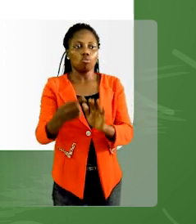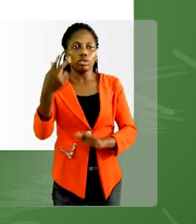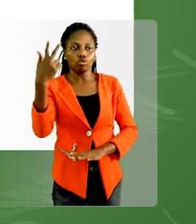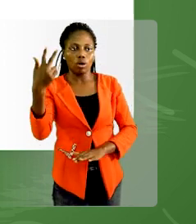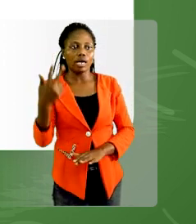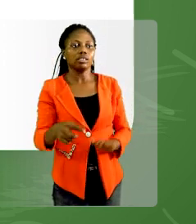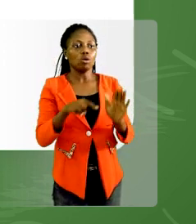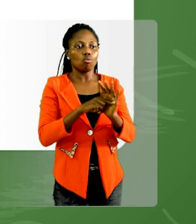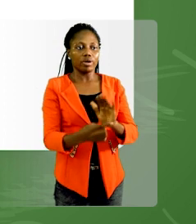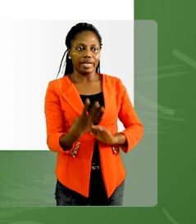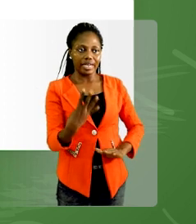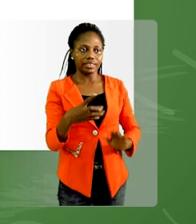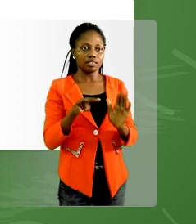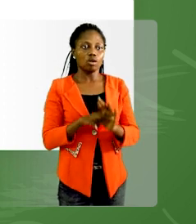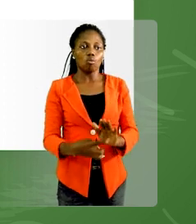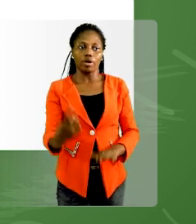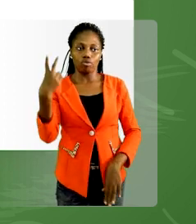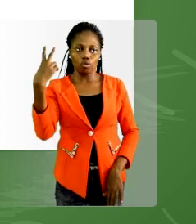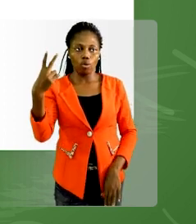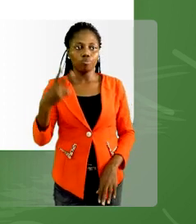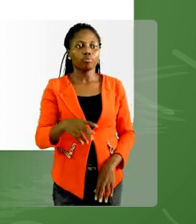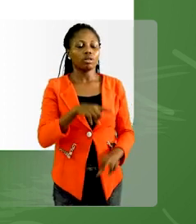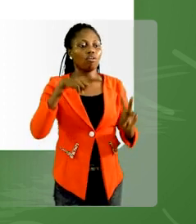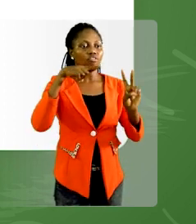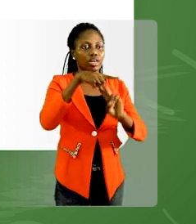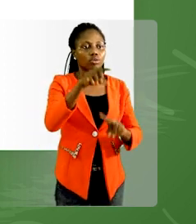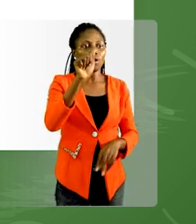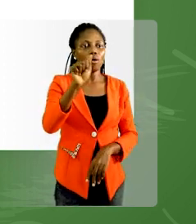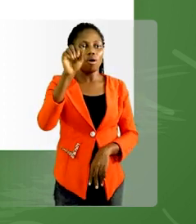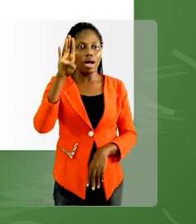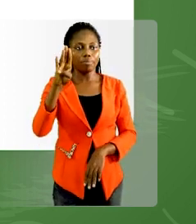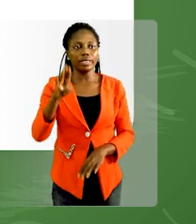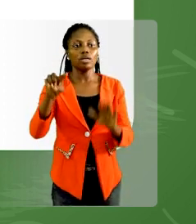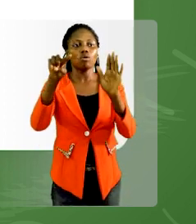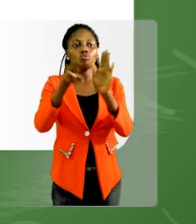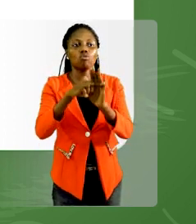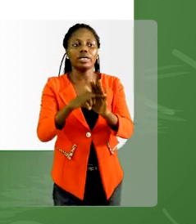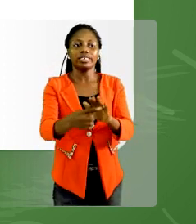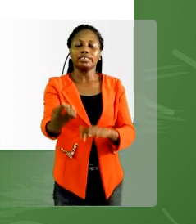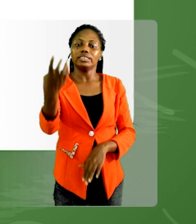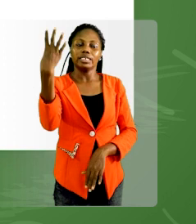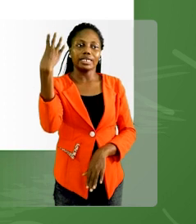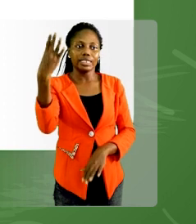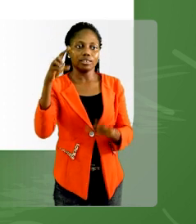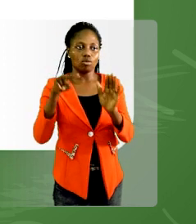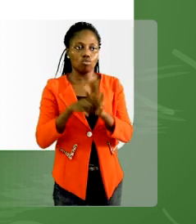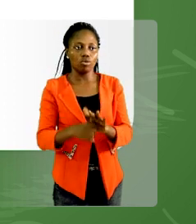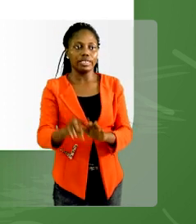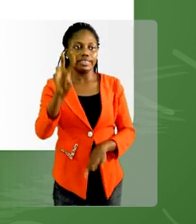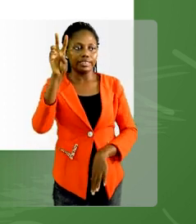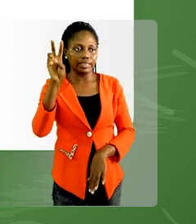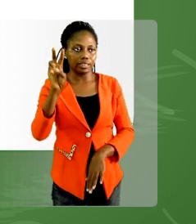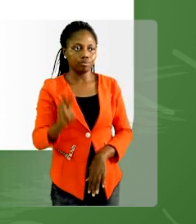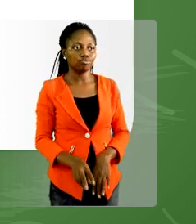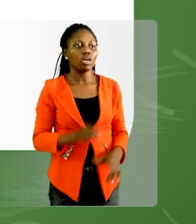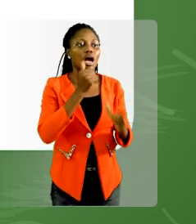équivaut à moins 6 facteur de X plus 2 plus 4 facteur de Y moins 1